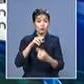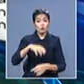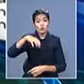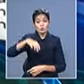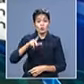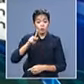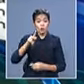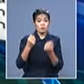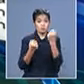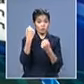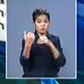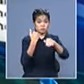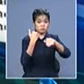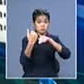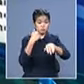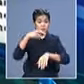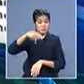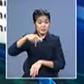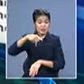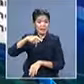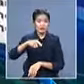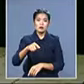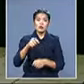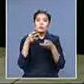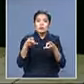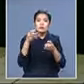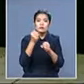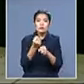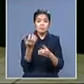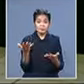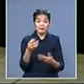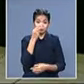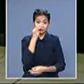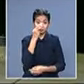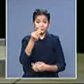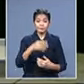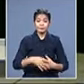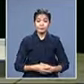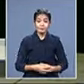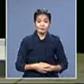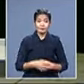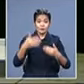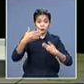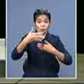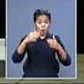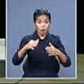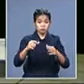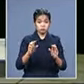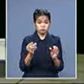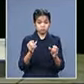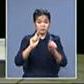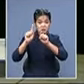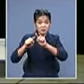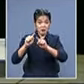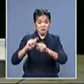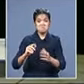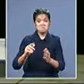สำนักทางหลวงพิเศษระหว่างเมืองเขาปฏิบัติใช้ระบบนี้อย่างไรบ้างนะครับดูนะครับนี่เป็นห้องคอนโทรลรูมที่มีความทันสมัยที่สุดเลยนะ